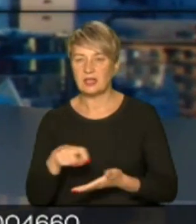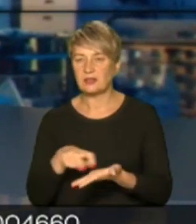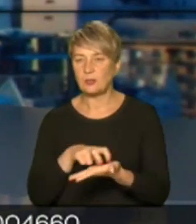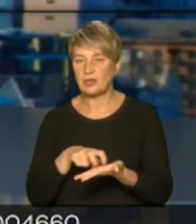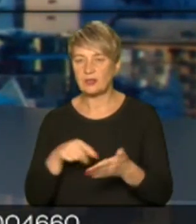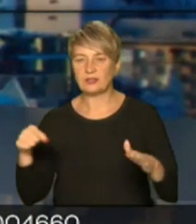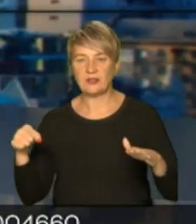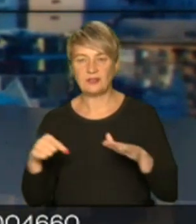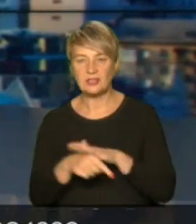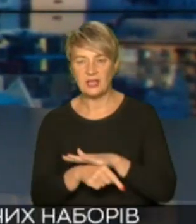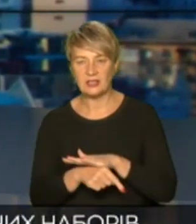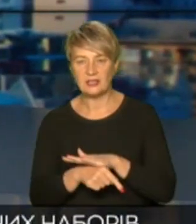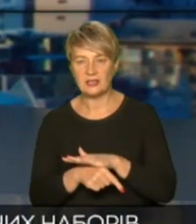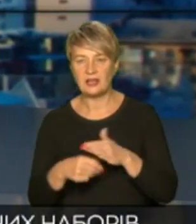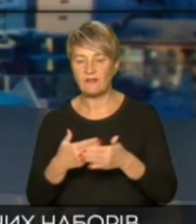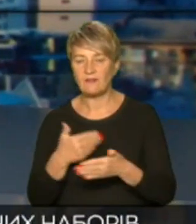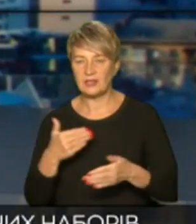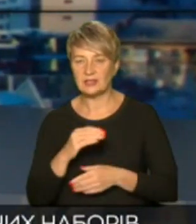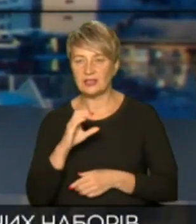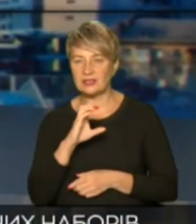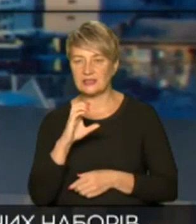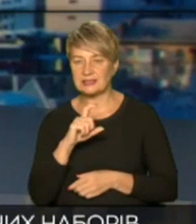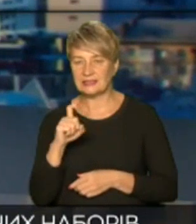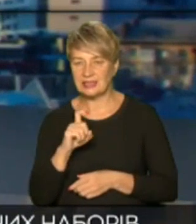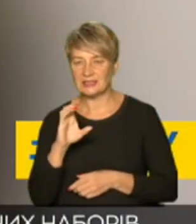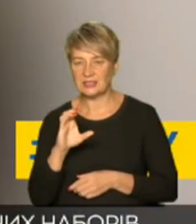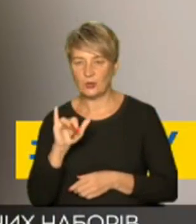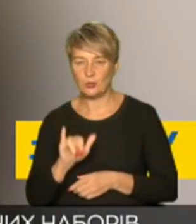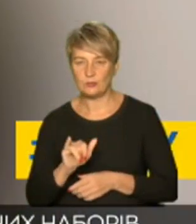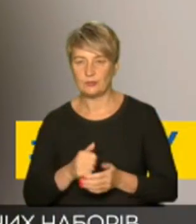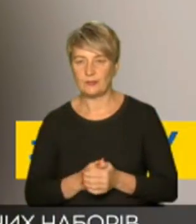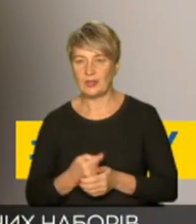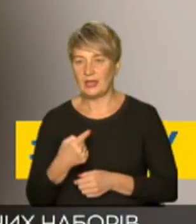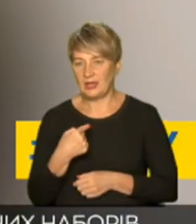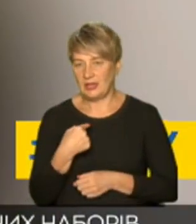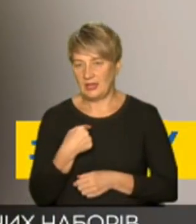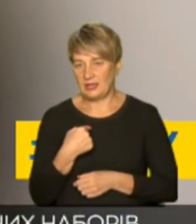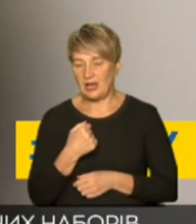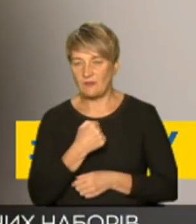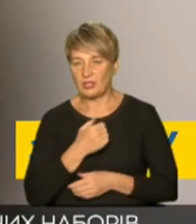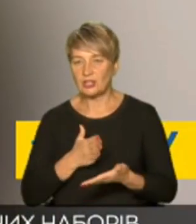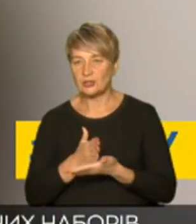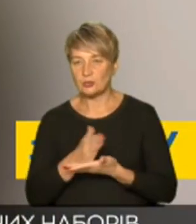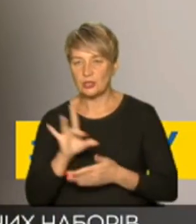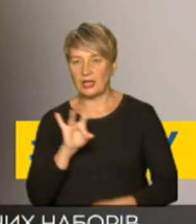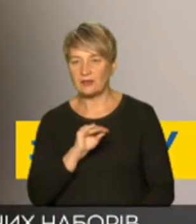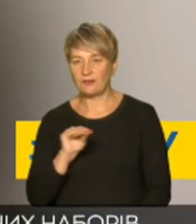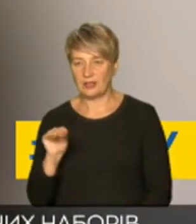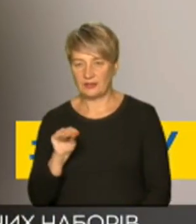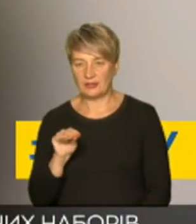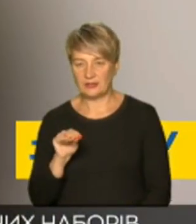втікали від Збройних сил України у Харківській області. Я воєнслужащий Російської Федерації. Утков Данил Сергеевич,